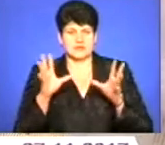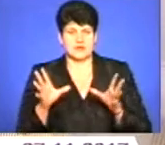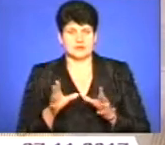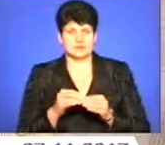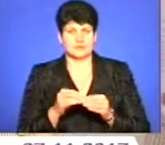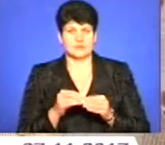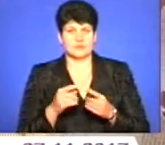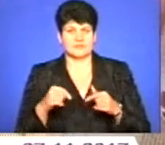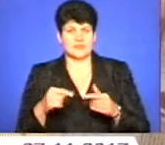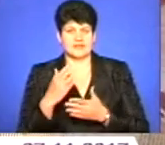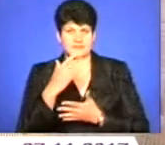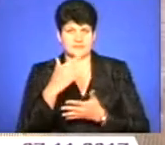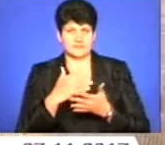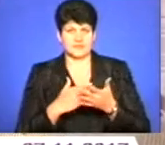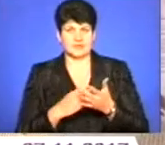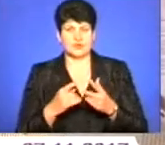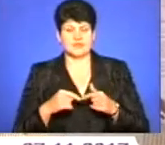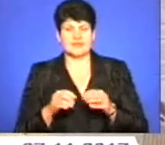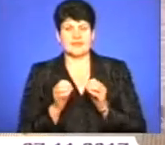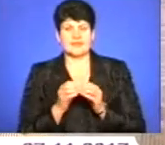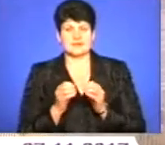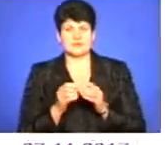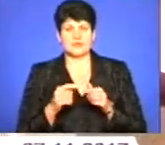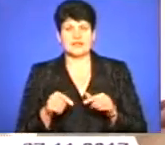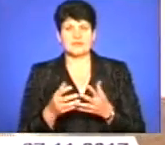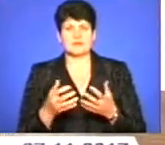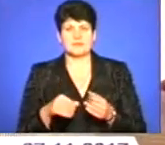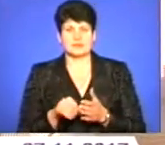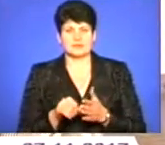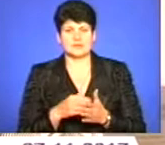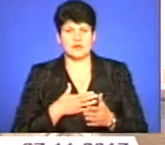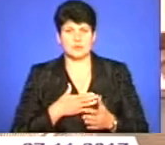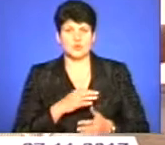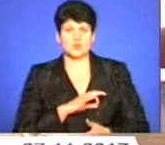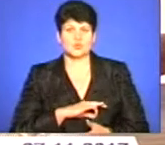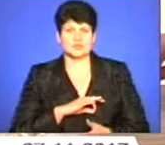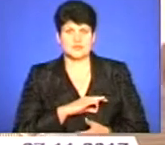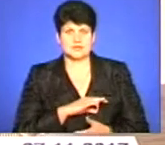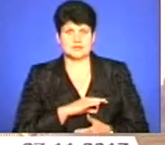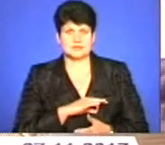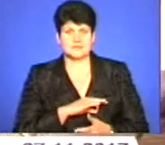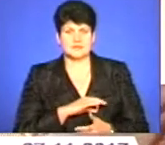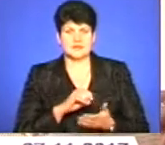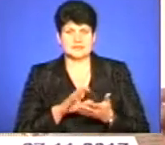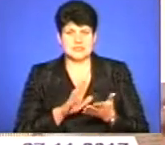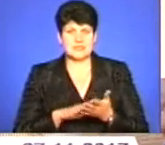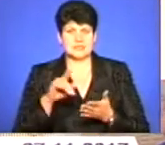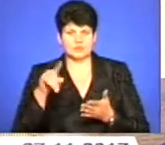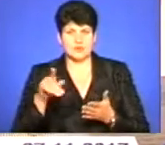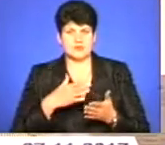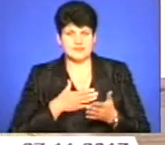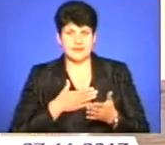ряд організацій, 10 організацій, які приймали участь. Нам юстиція з реєстраційним номером, все, на